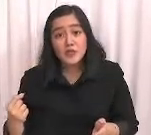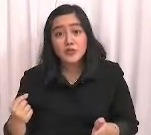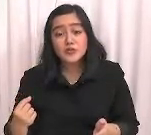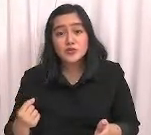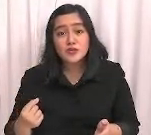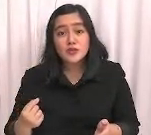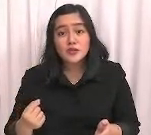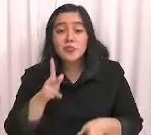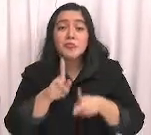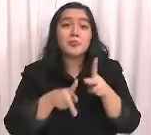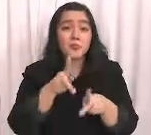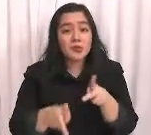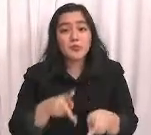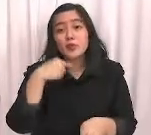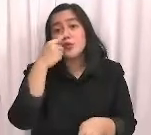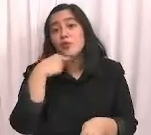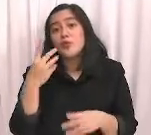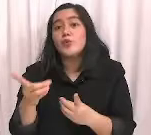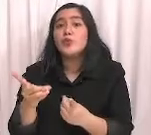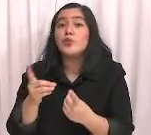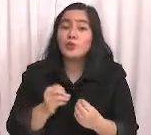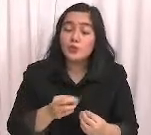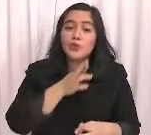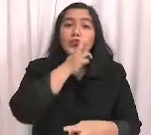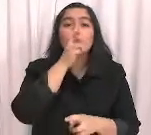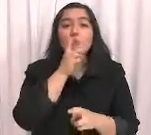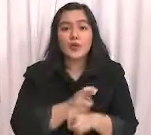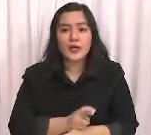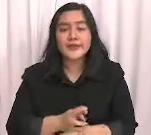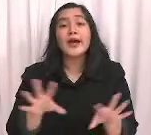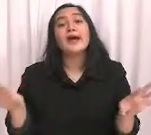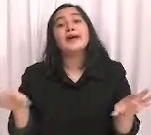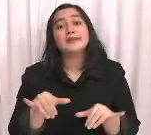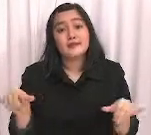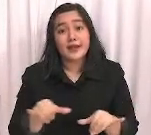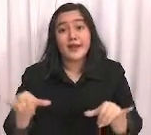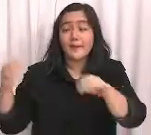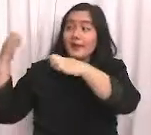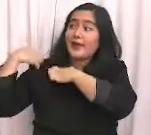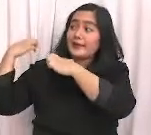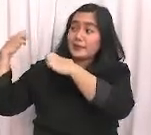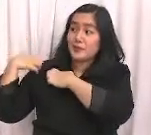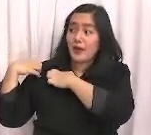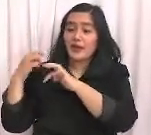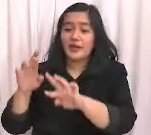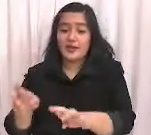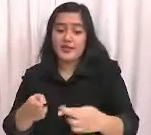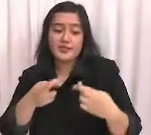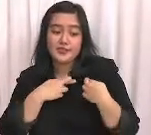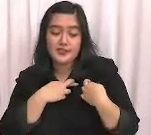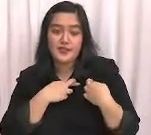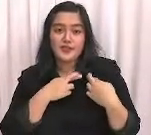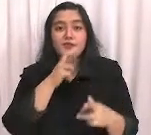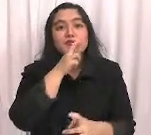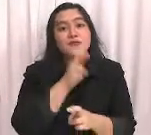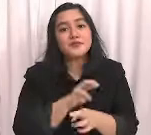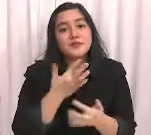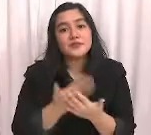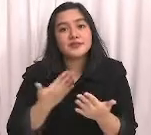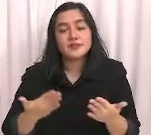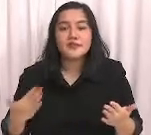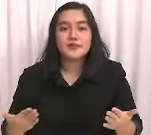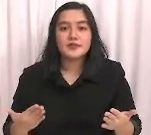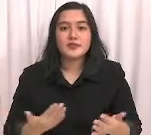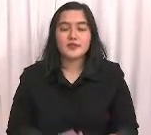sa prinsipyo na ito, mga kapatid, kung iti-take mo lamang, pag gumawa ka ng tama, abay, it's